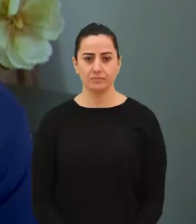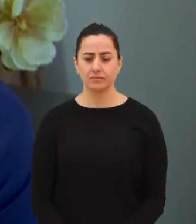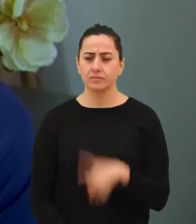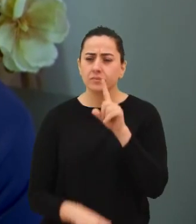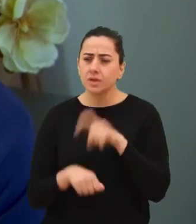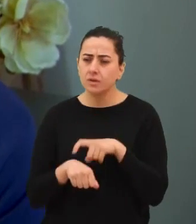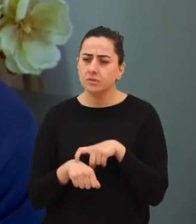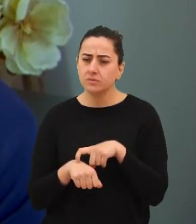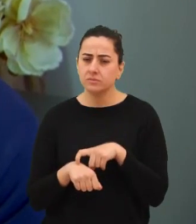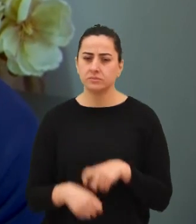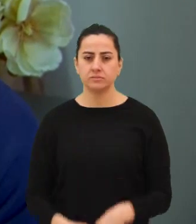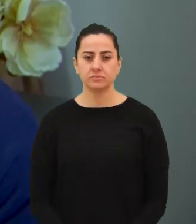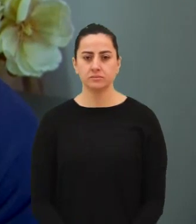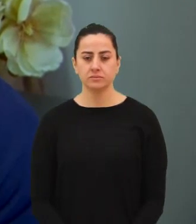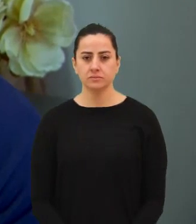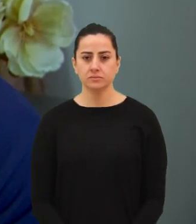Bir dakika.